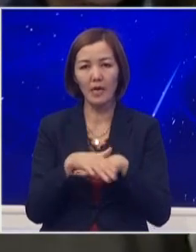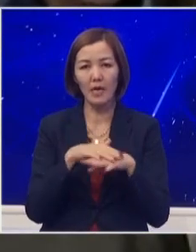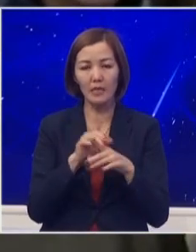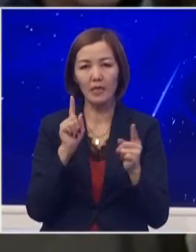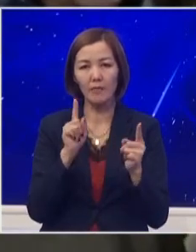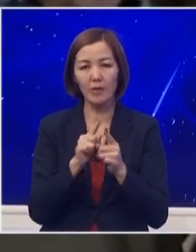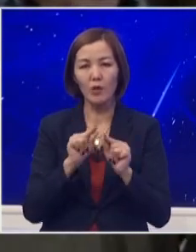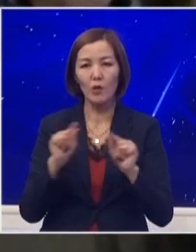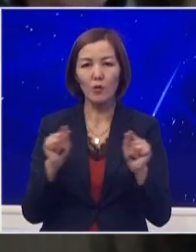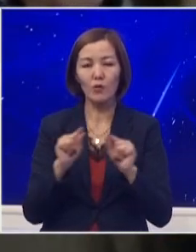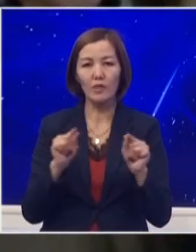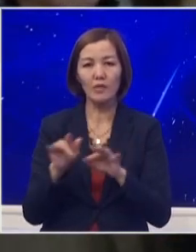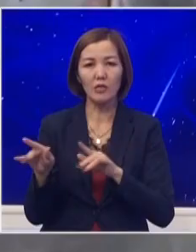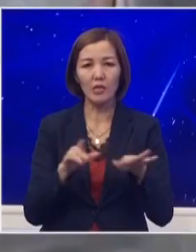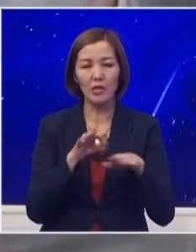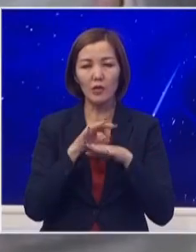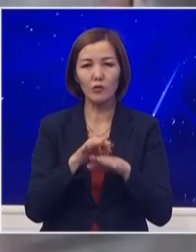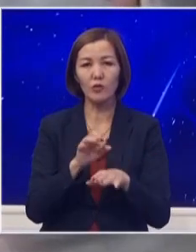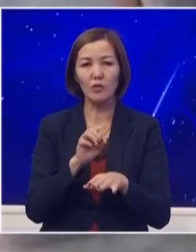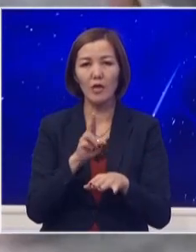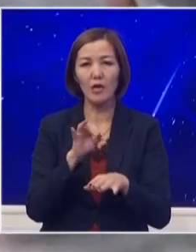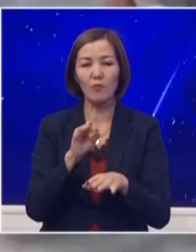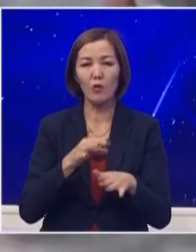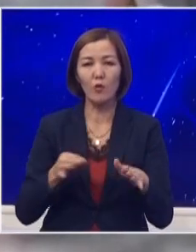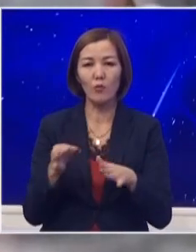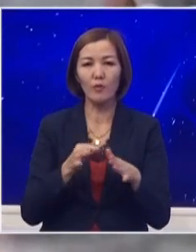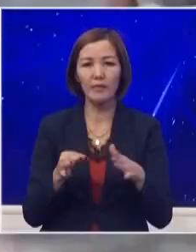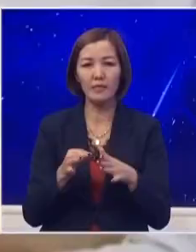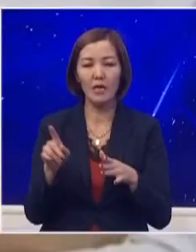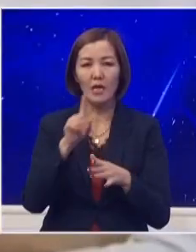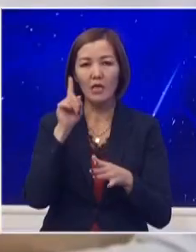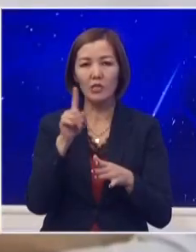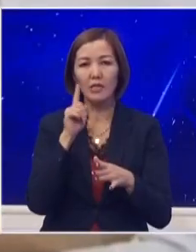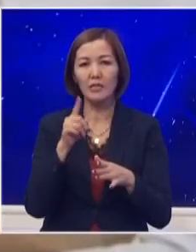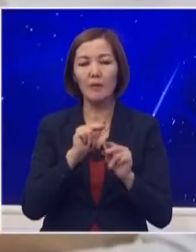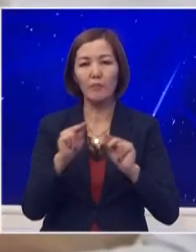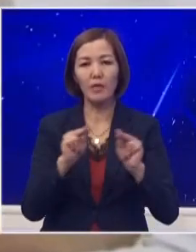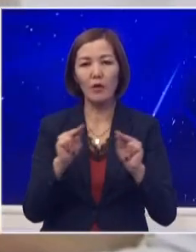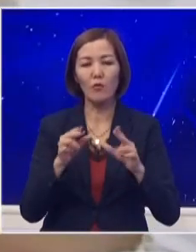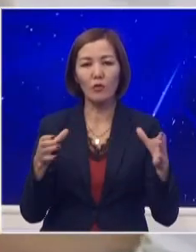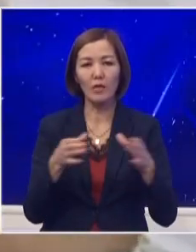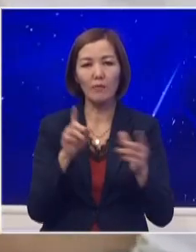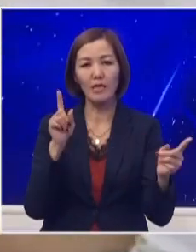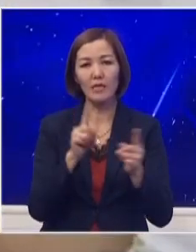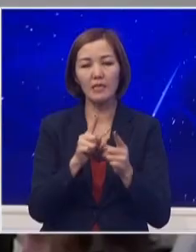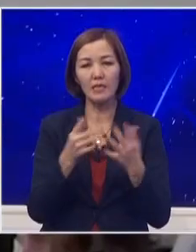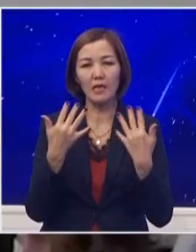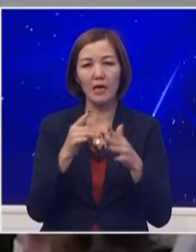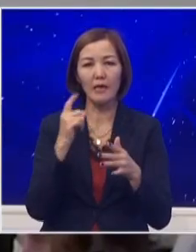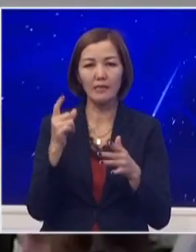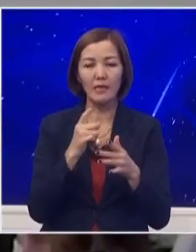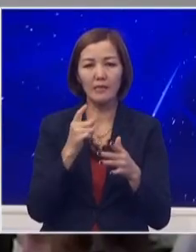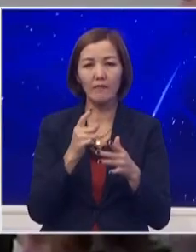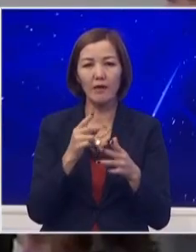жиып, үгіт-насихат шараларын жүргізді. Ал Ақмола облысында штаб мүшелері жастар және педагогтармен кездесті. Фермерлер мен кәсіпкерлер